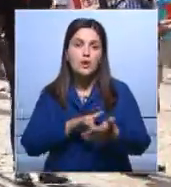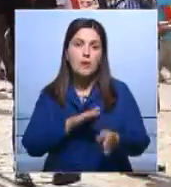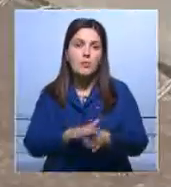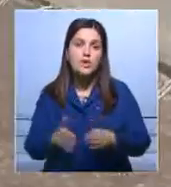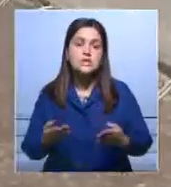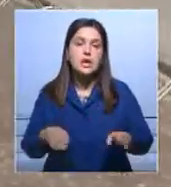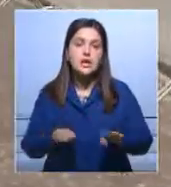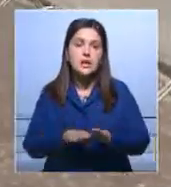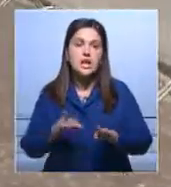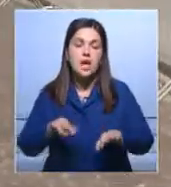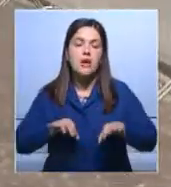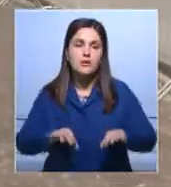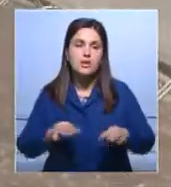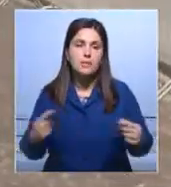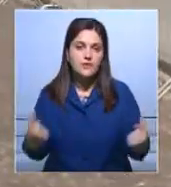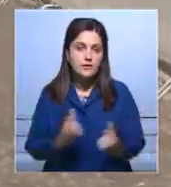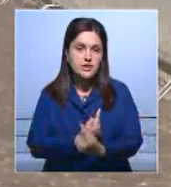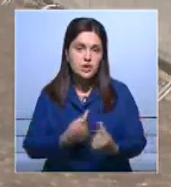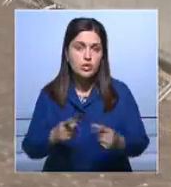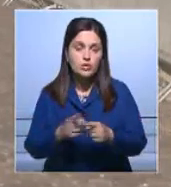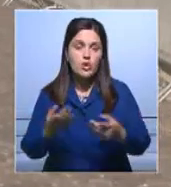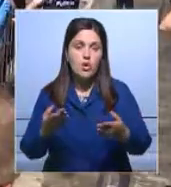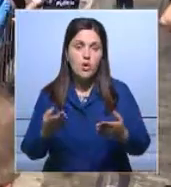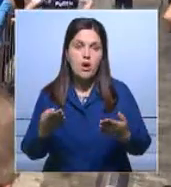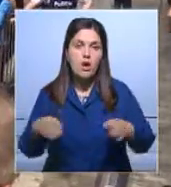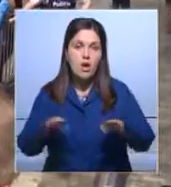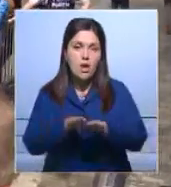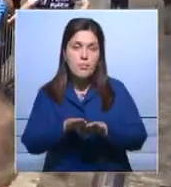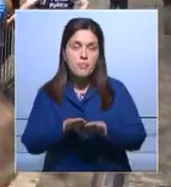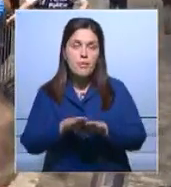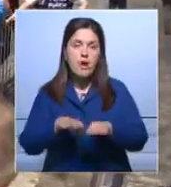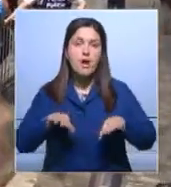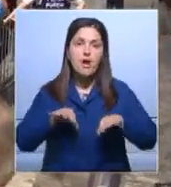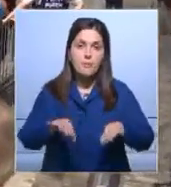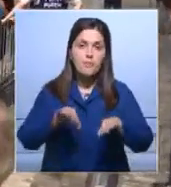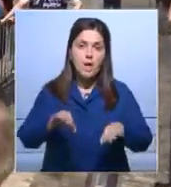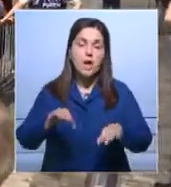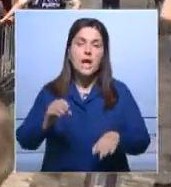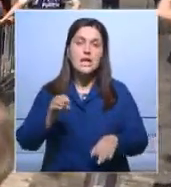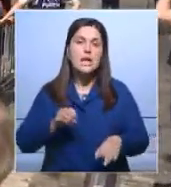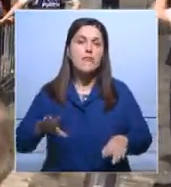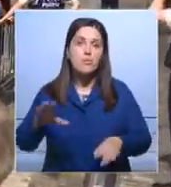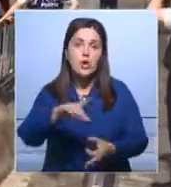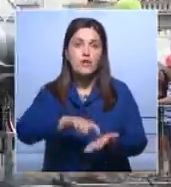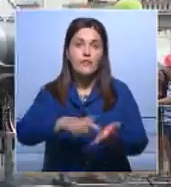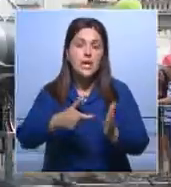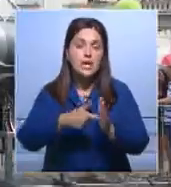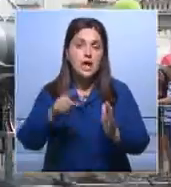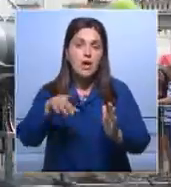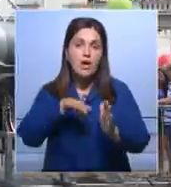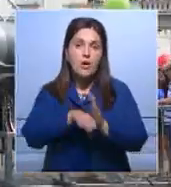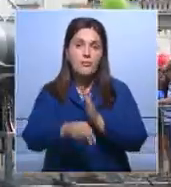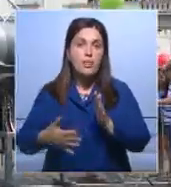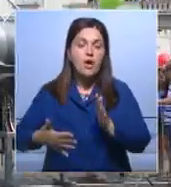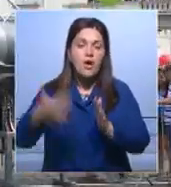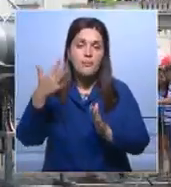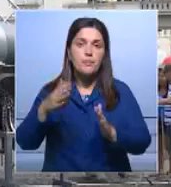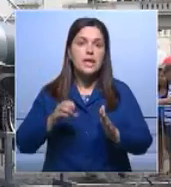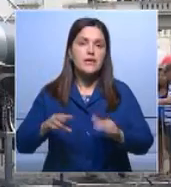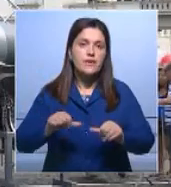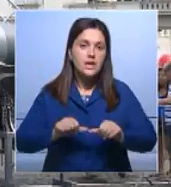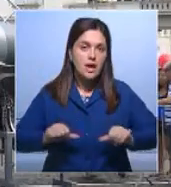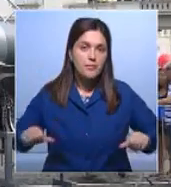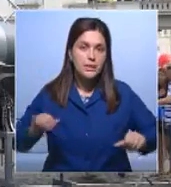для автомобильного движения. Также блокировали подъезды к европейскому кварталу, где расположены здания Еврокомиссии, Совета ЕС